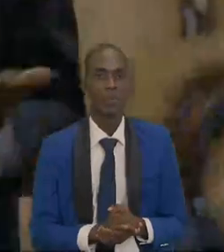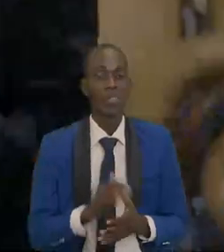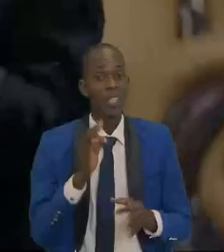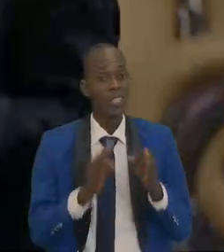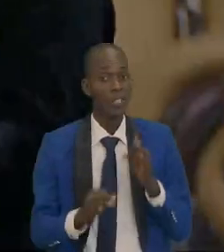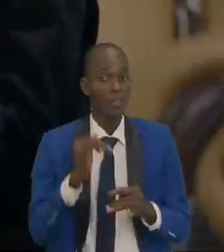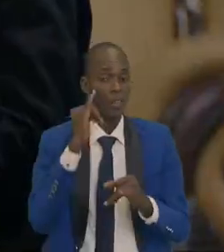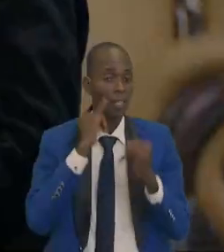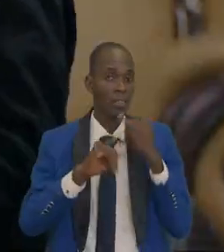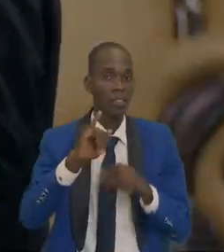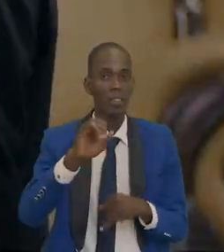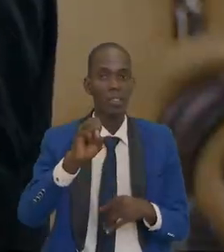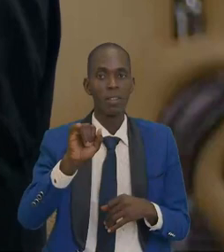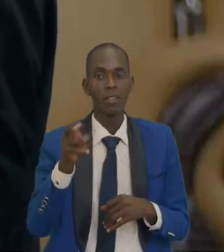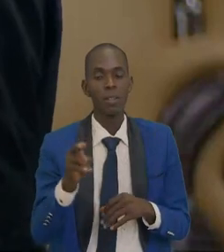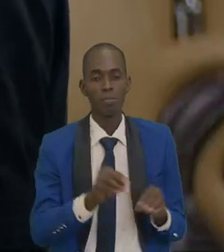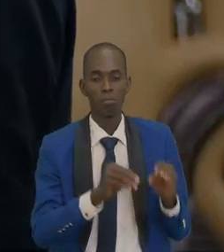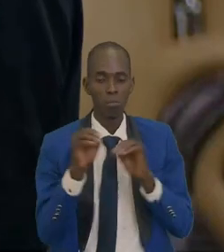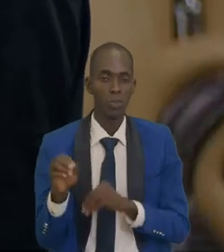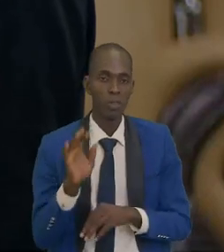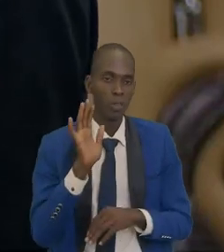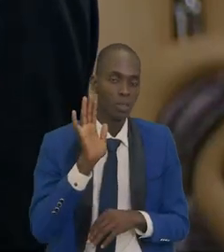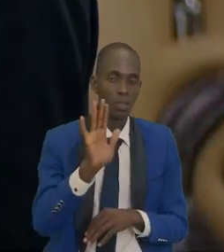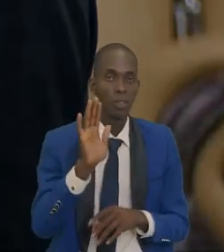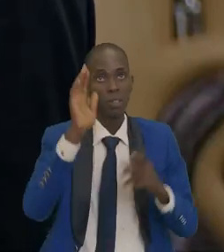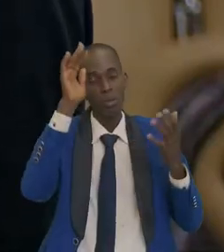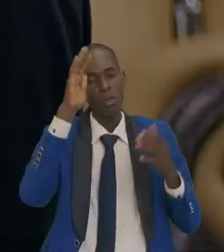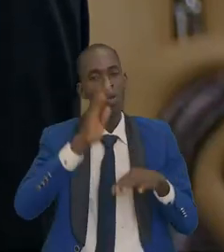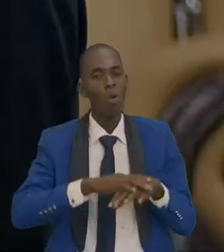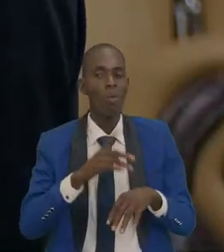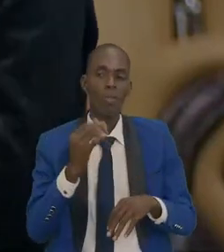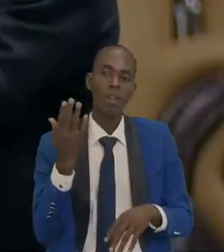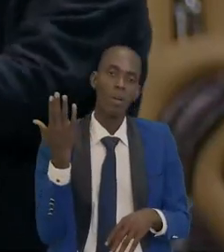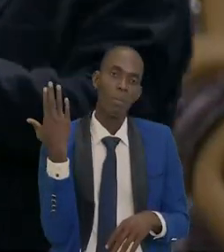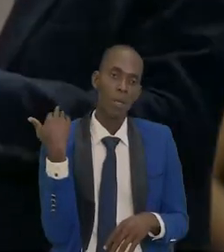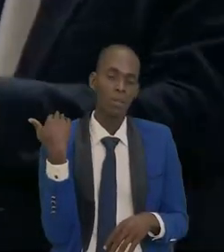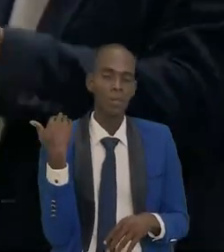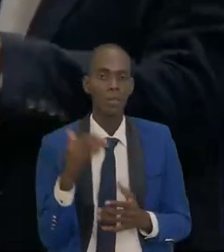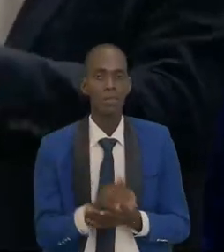Si Esaïe avait basé ses attentes sur le passé,